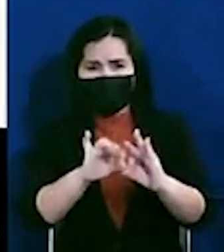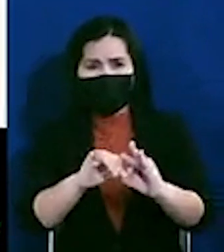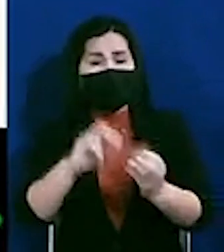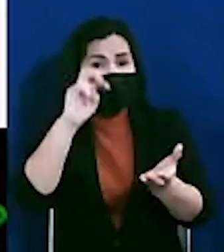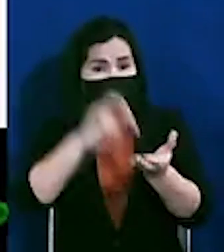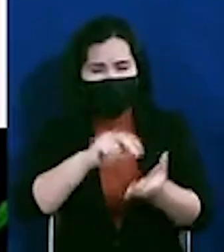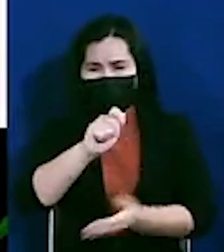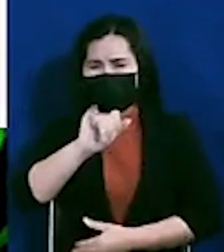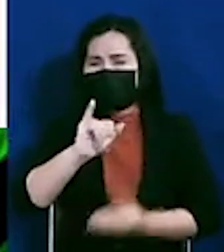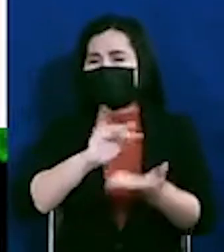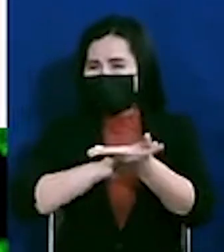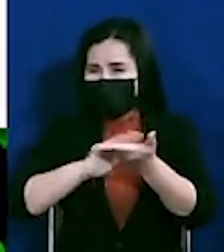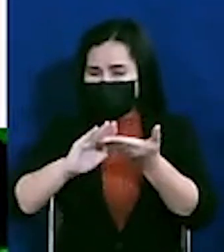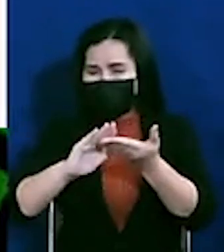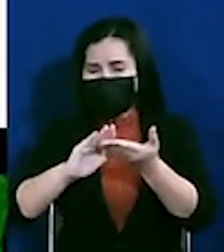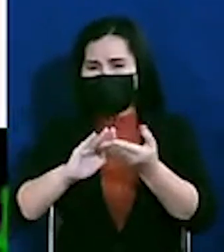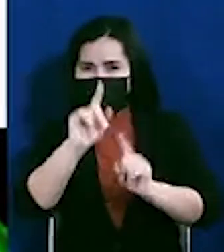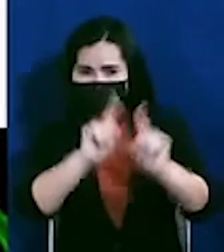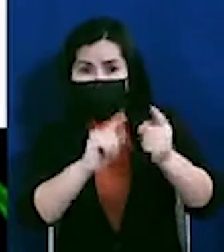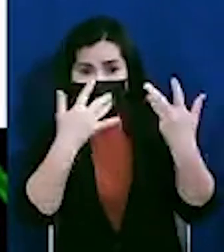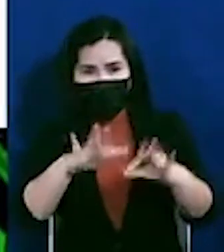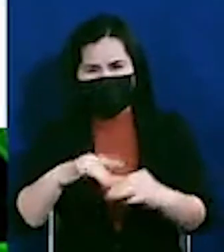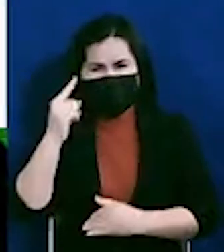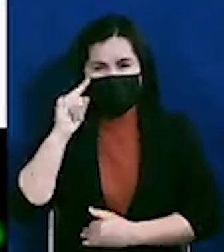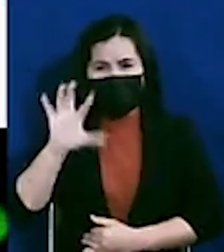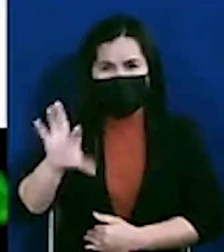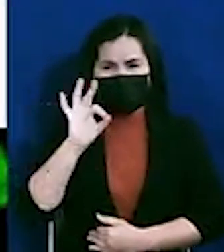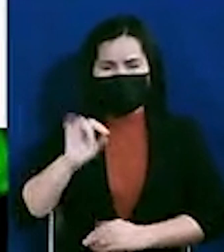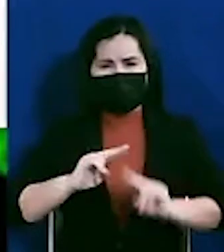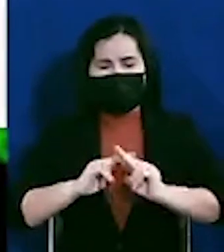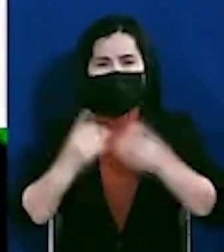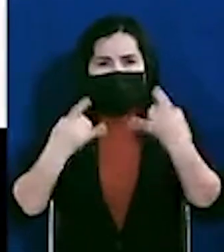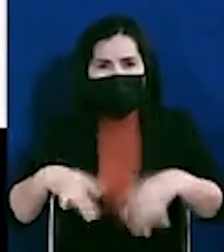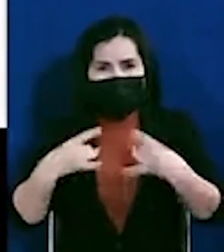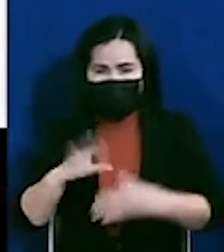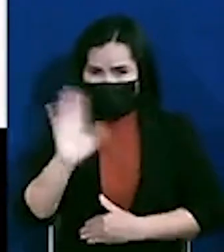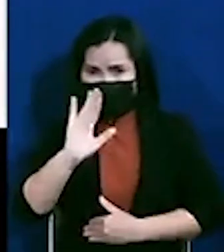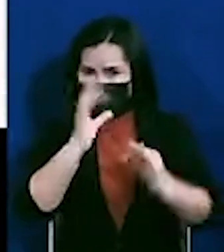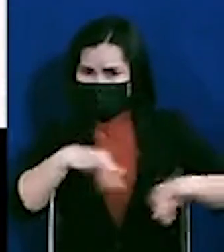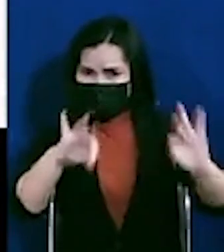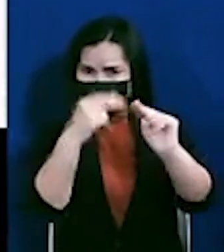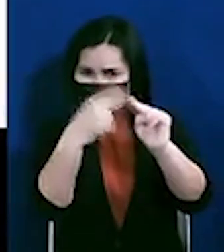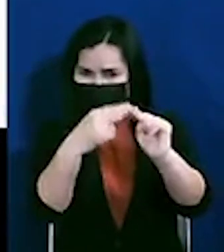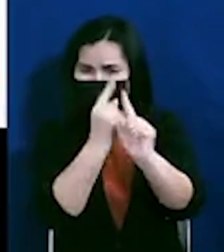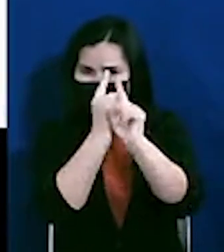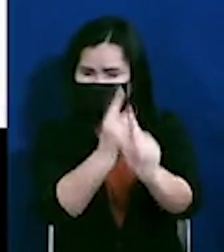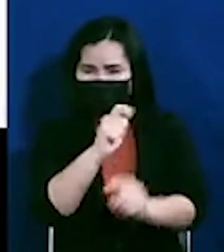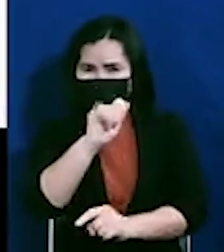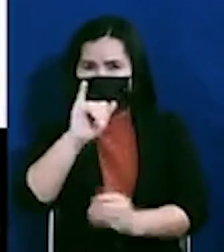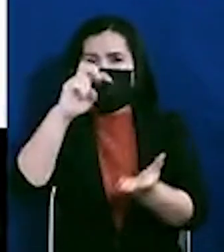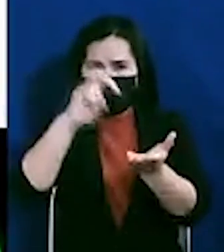กับอยนะครับและไม่สามารถจะเอาชุดตัวที่ไม่ได้ผ่านการประเมินหรือขึ้นทะเบียนของอยมาใช้ได้นะครับ